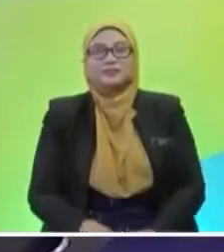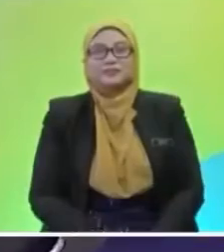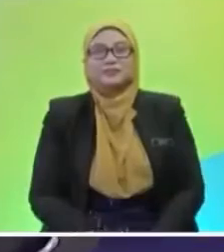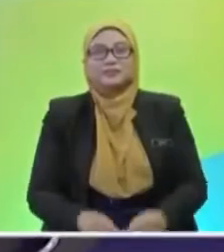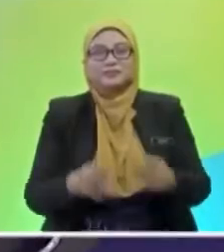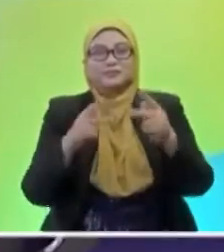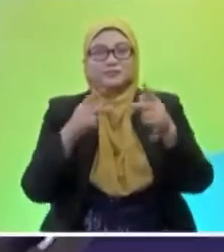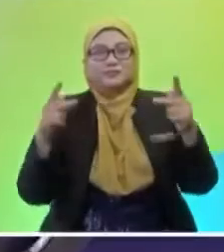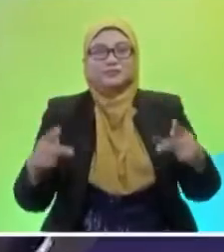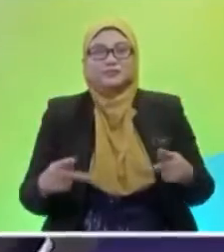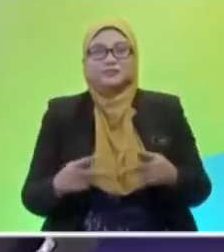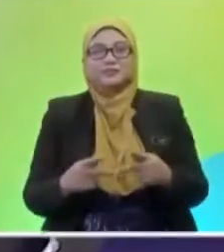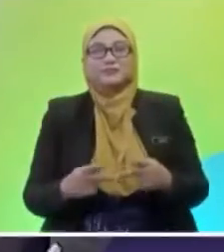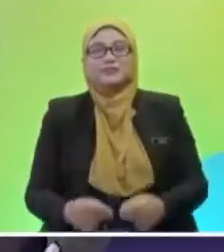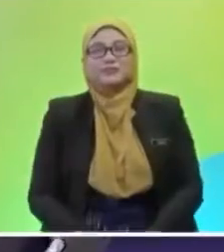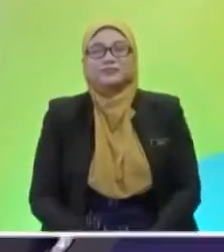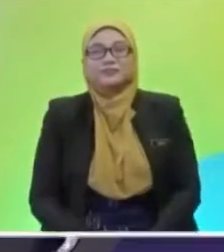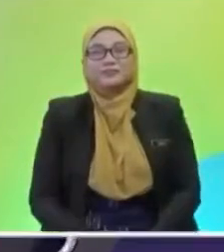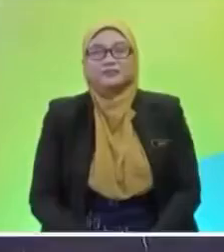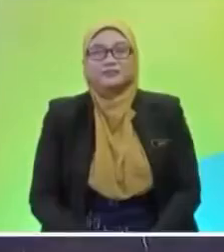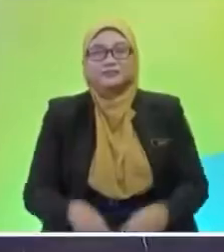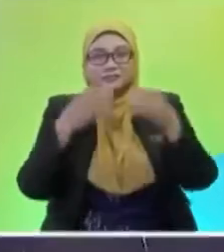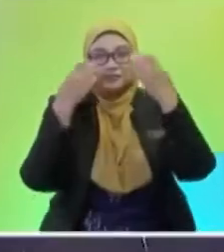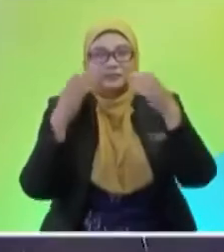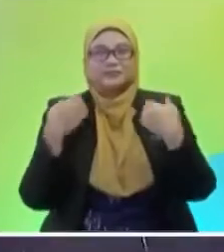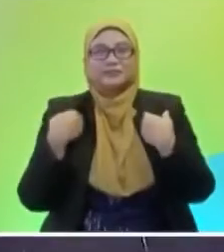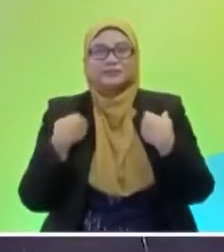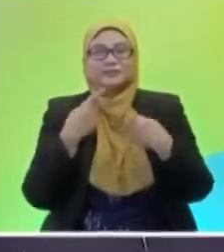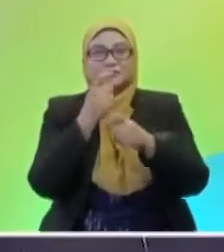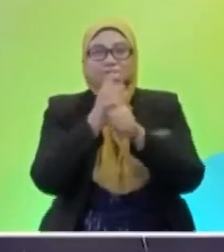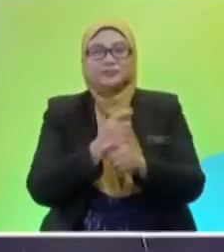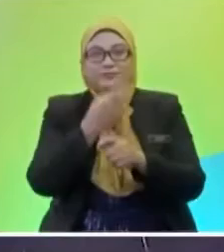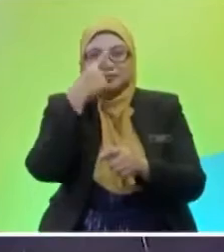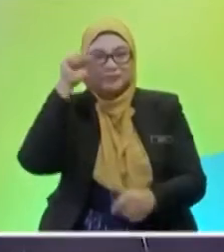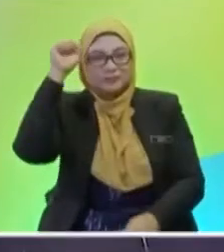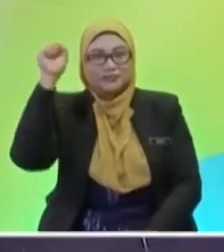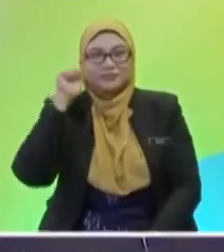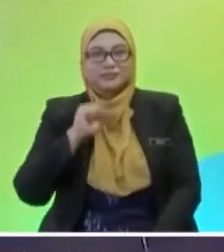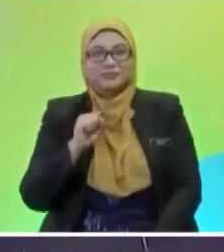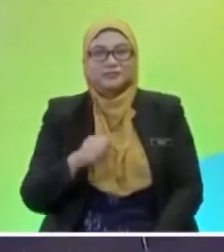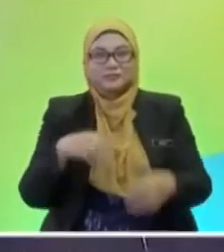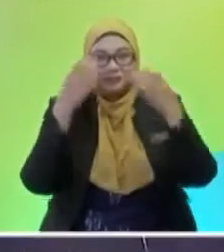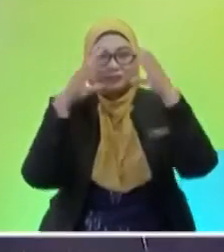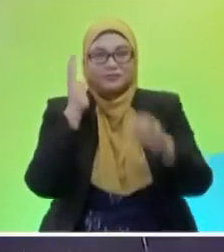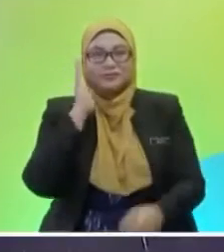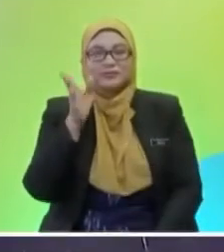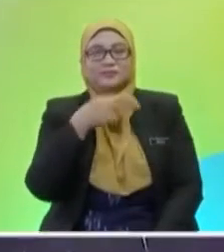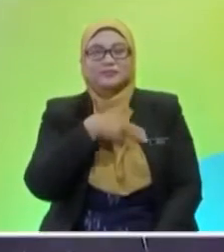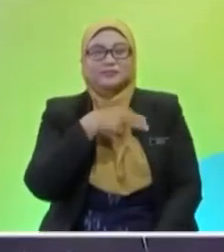kerangka. Macam hari ni cikgu ada tugasan untuk Syafiqah. Okey. Macam cikgu akan hasilkan kerangka